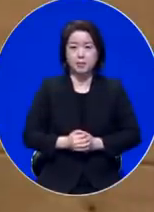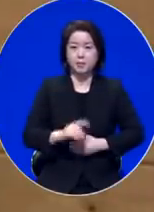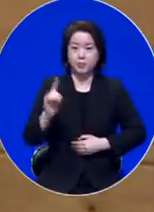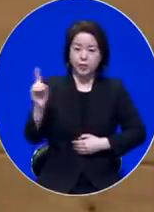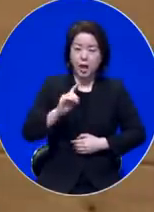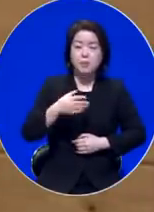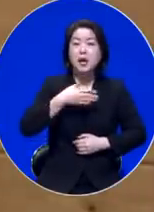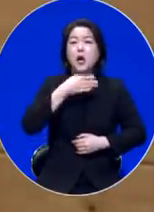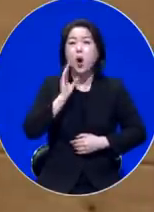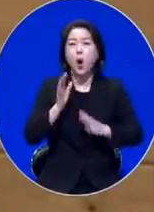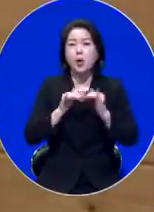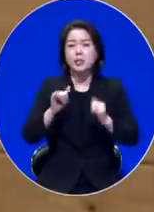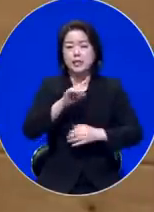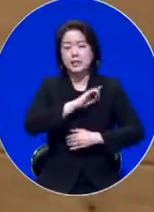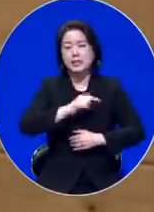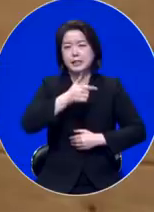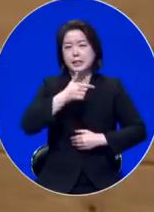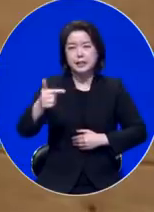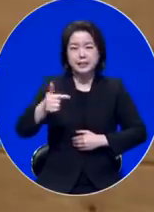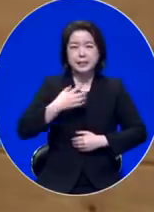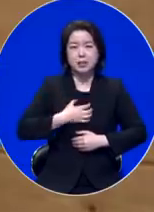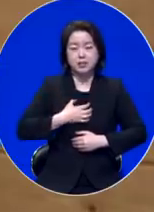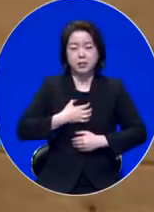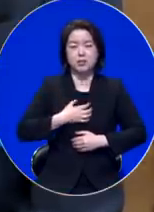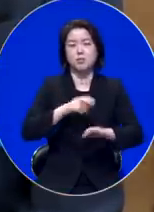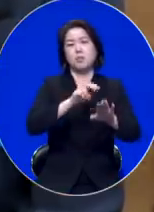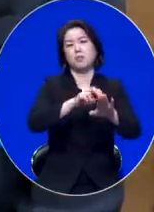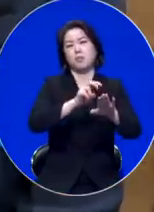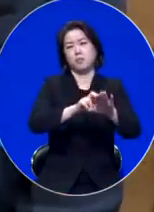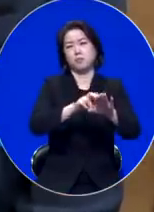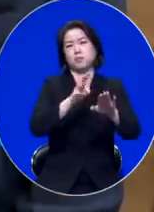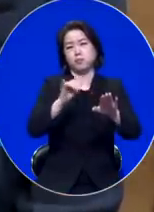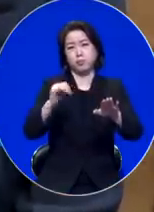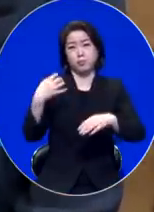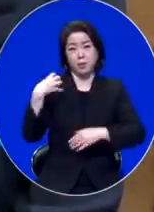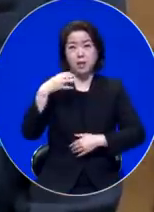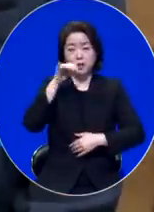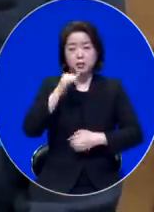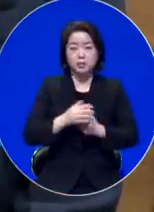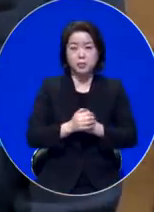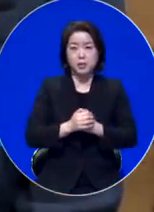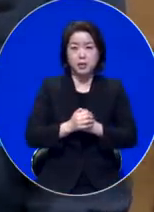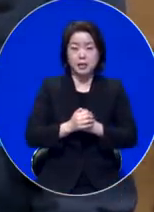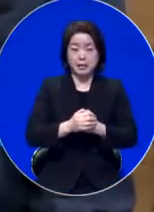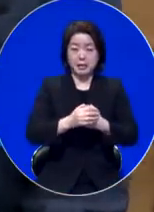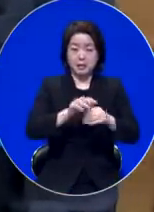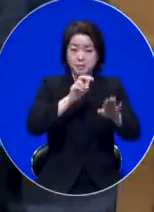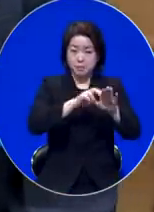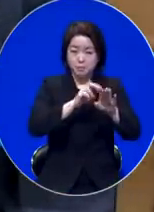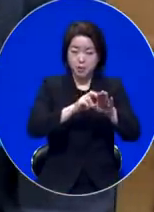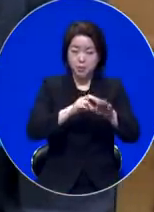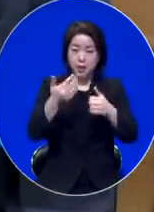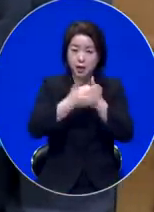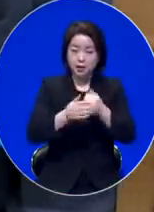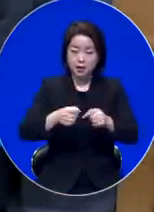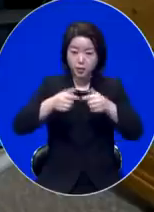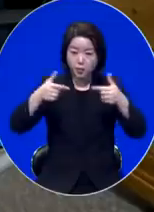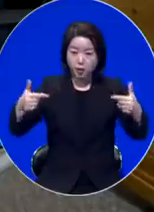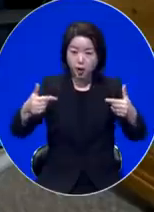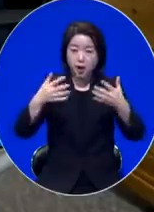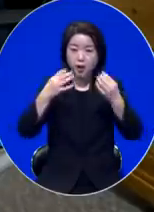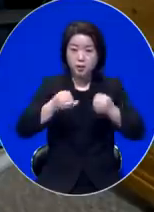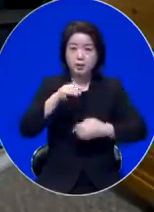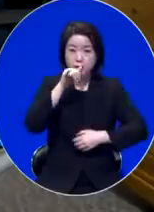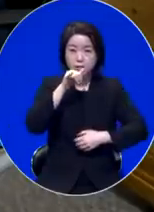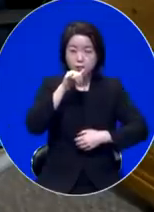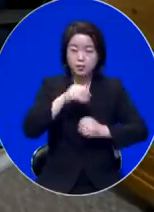어르신들에 가장 큰 걱정은 진료비 부당 에 대한 걱정 일텐데요 진료비 혜택이 많이 늘어 난다고 들었습니다